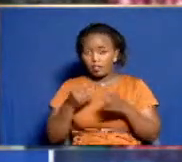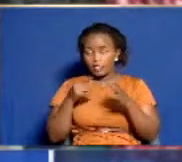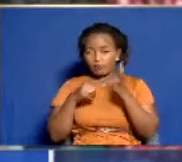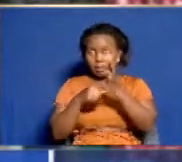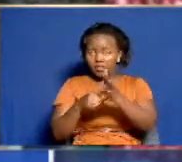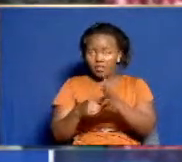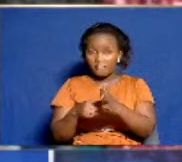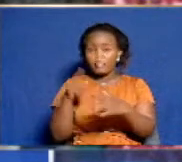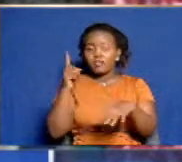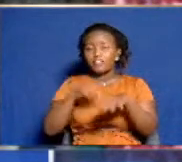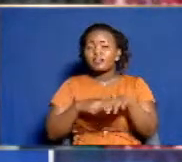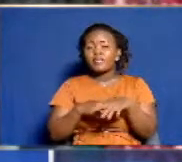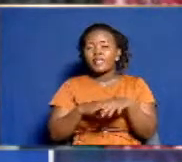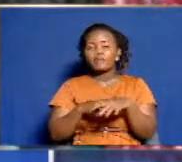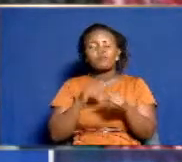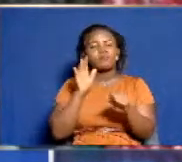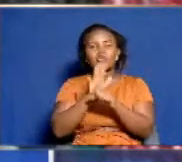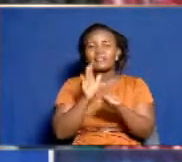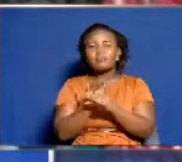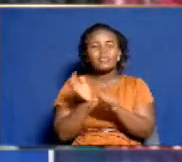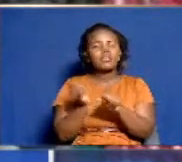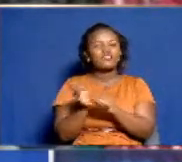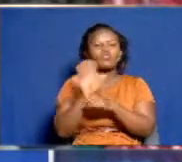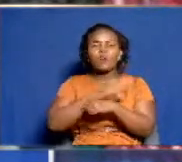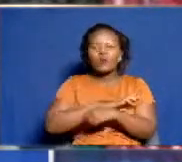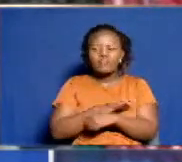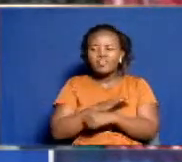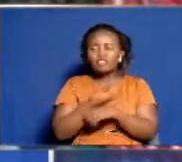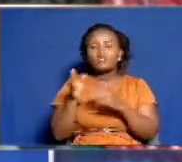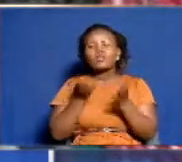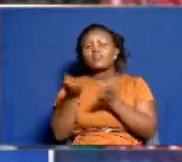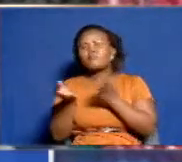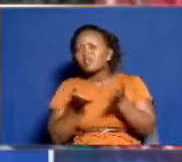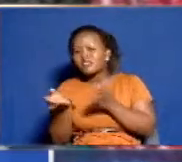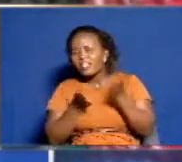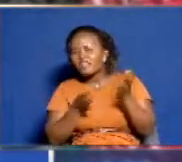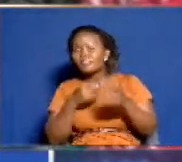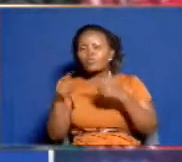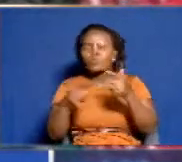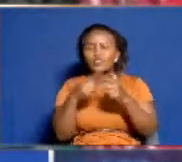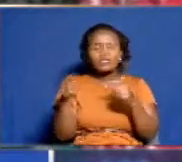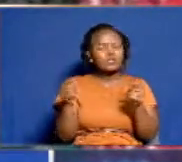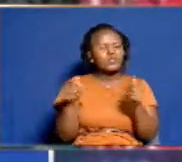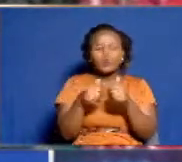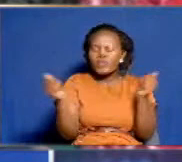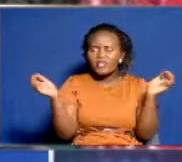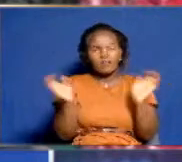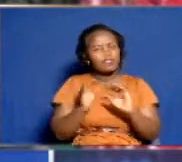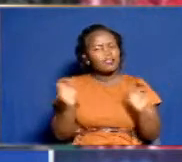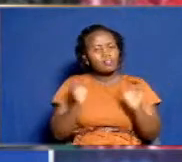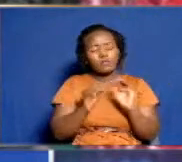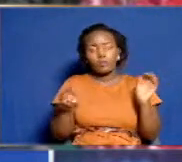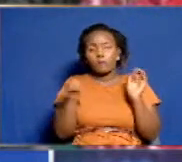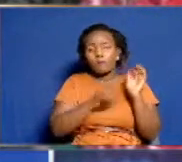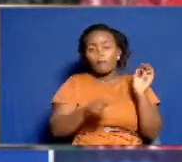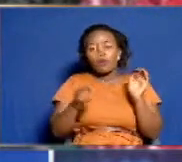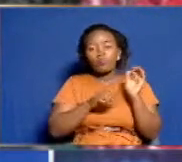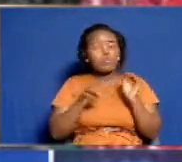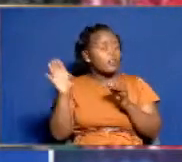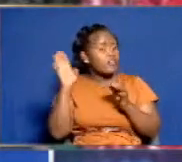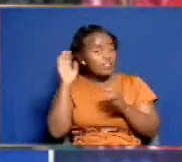kuwa port imetolewa, mambo mengi yameenda Nairobi, biashara haiendi kabisa. Hivi hata tunasikia wanataka